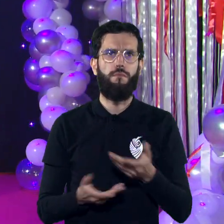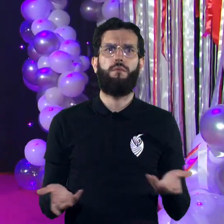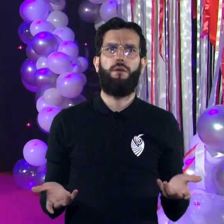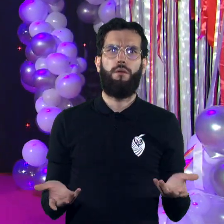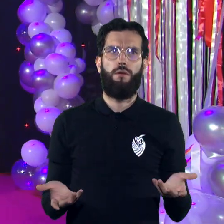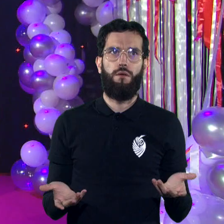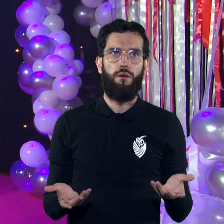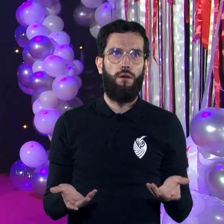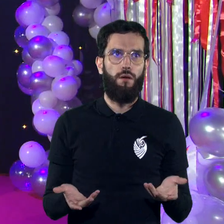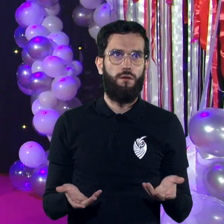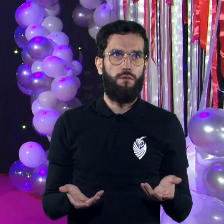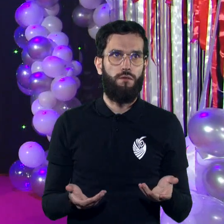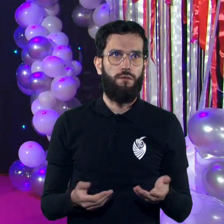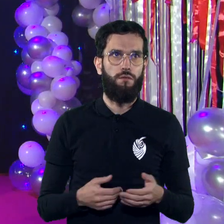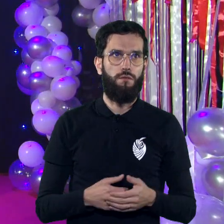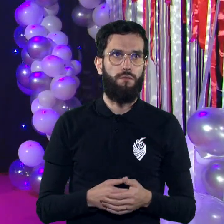Hej.